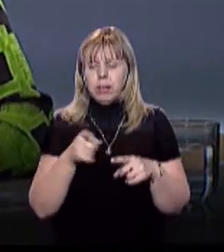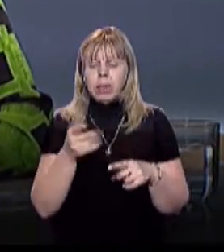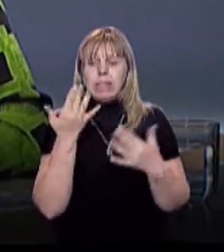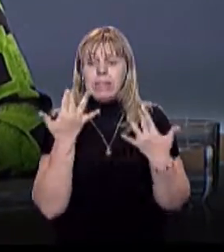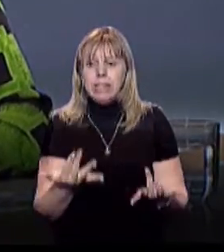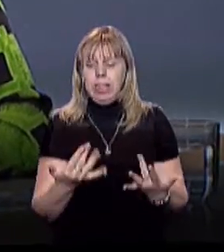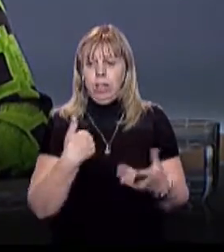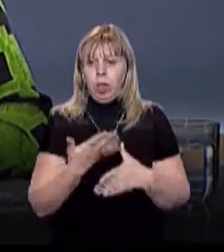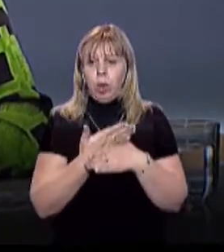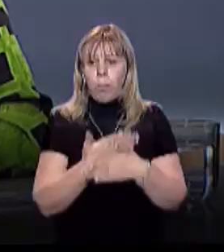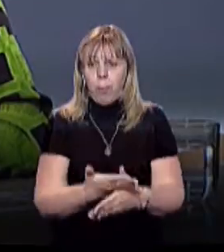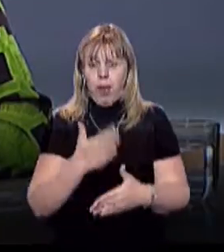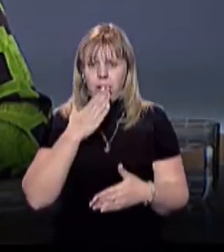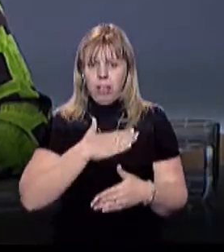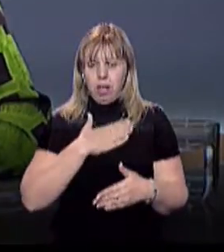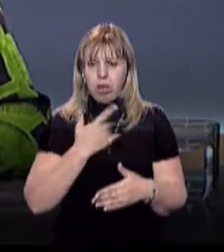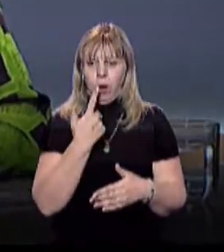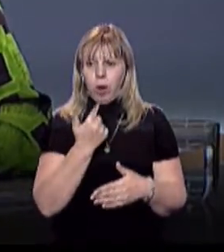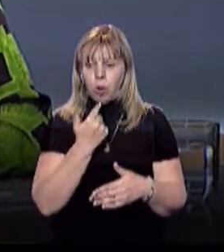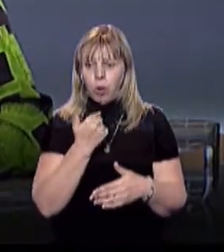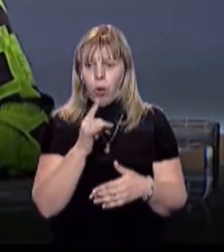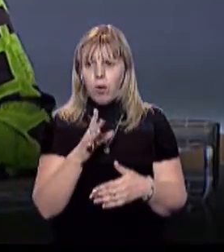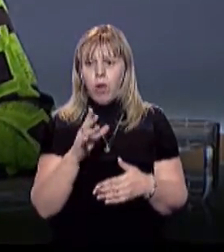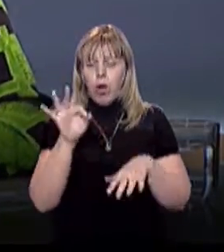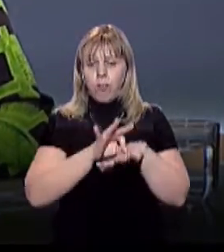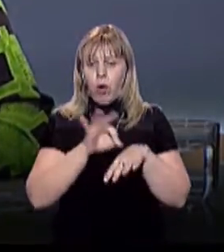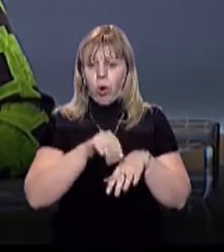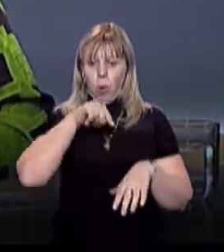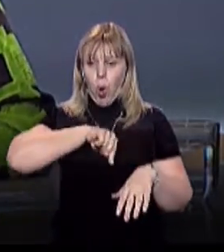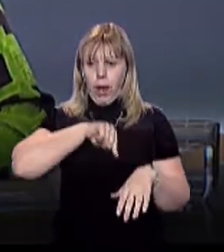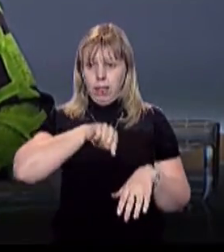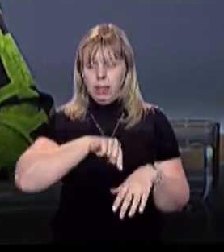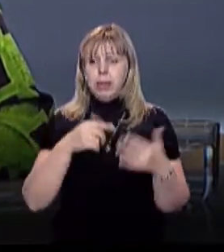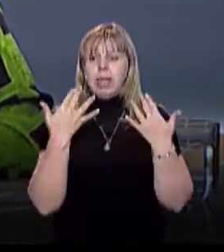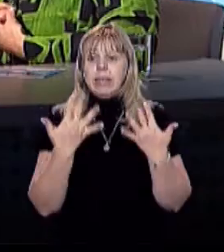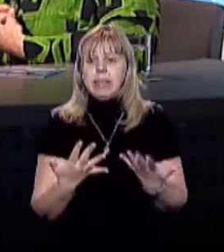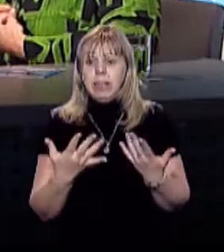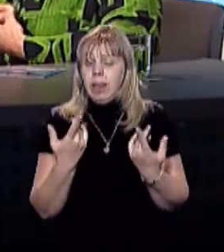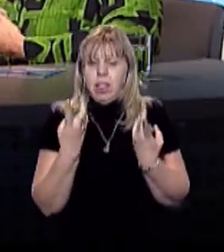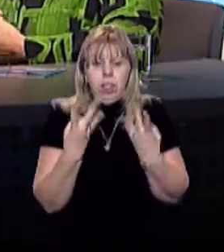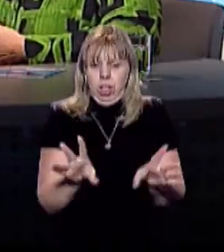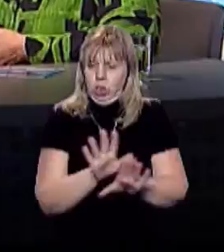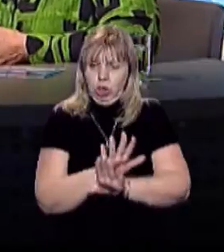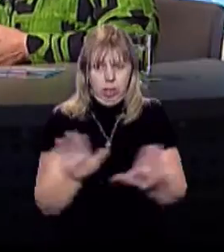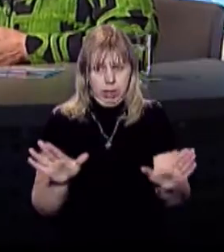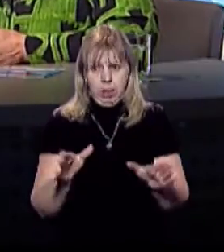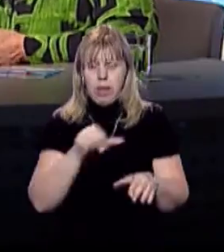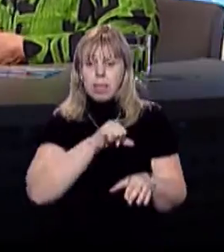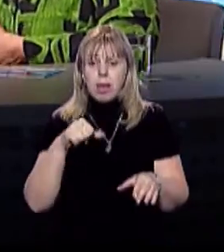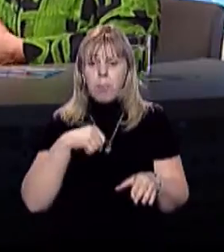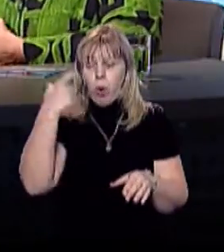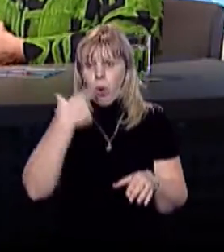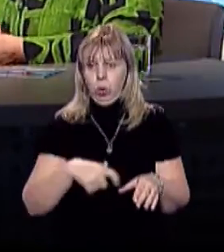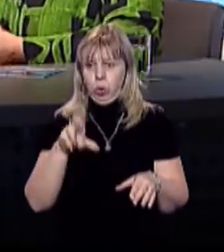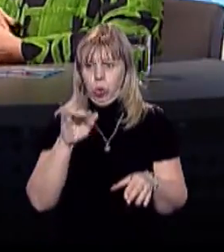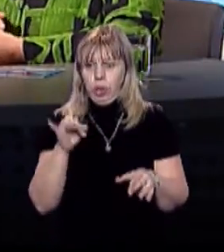наскільки допомагає наша кров в хворому організму, і наскільки це не шкідливо для самого донора,